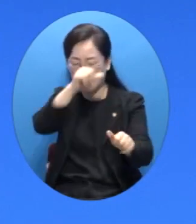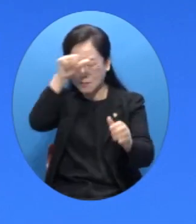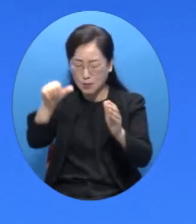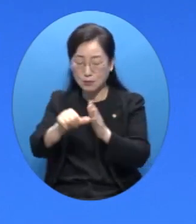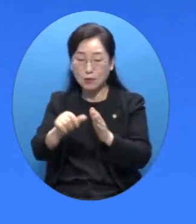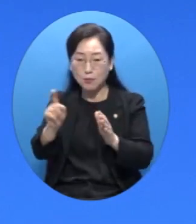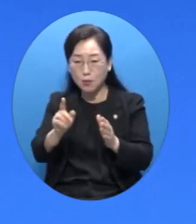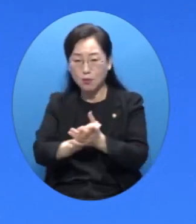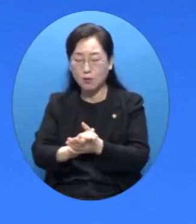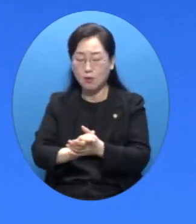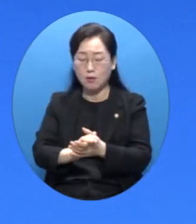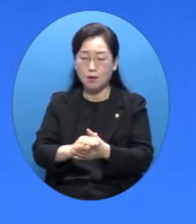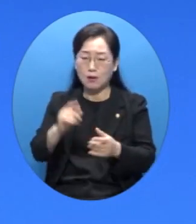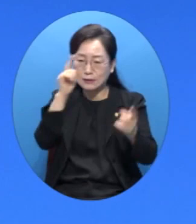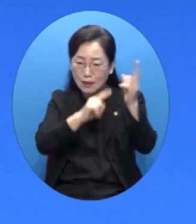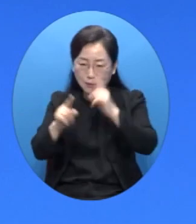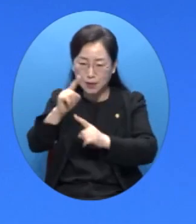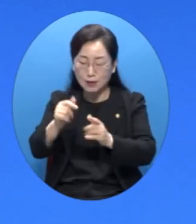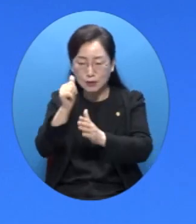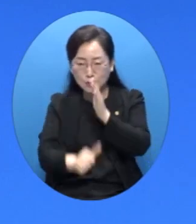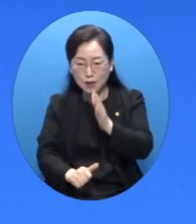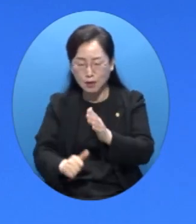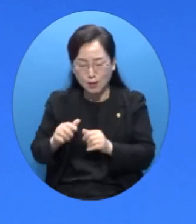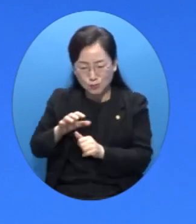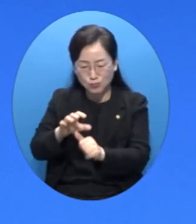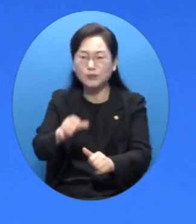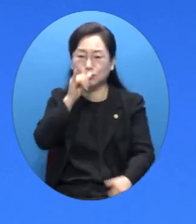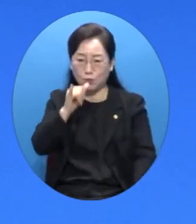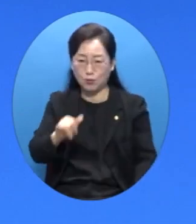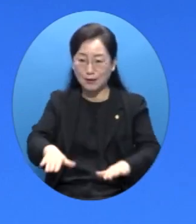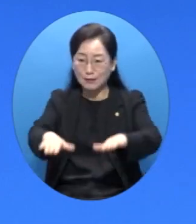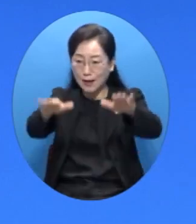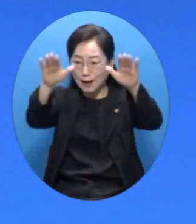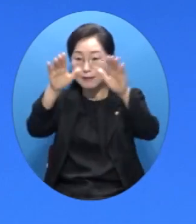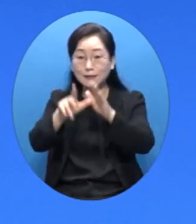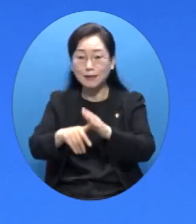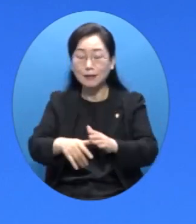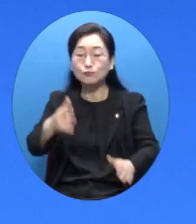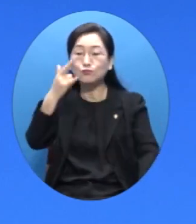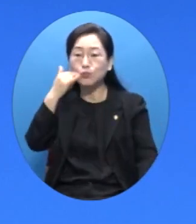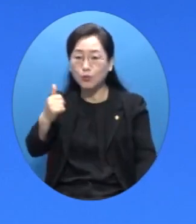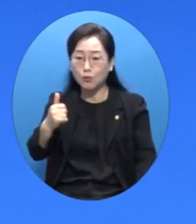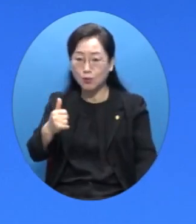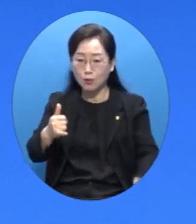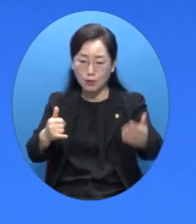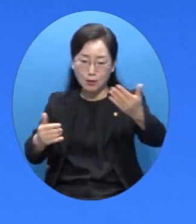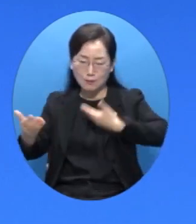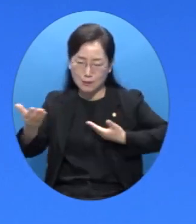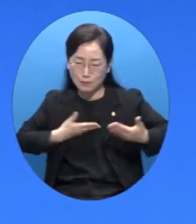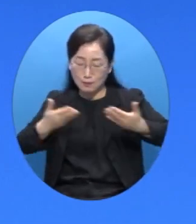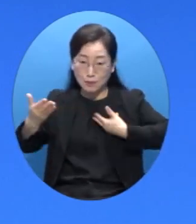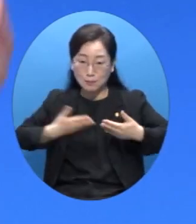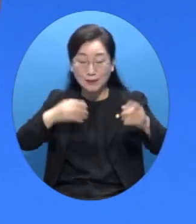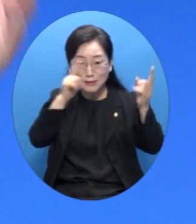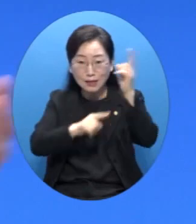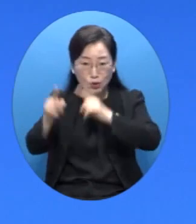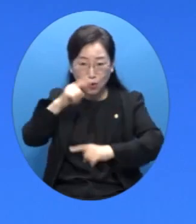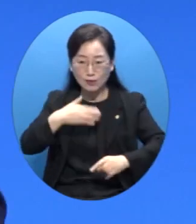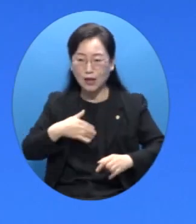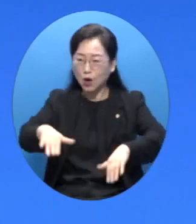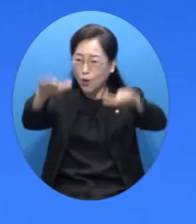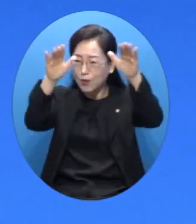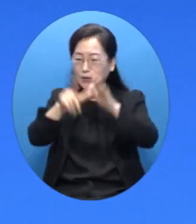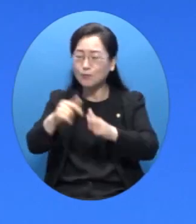상처에 짓눌려 사는 사람이 있습니다. 자랄 때 부모에게 받은 상처가 있는 사람들이 있습니다. 나는 어릴